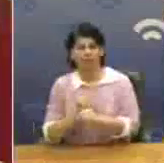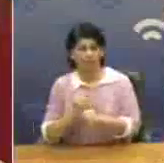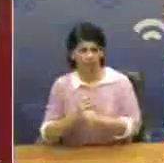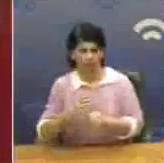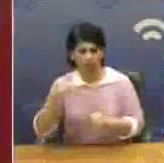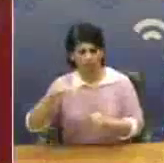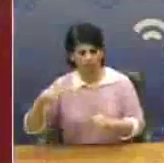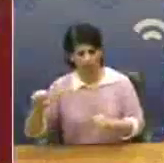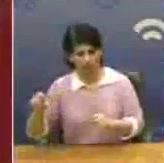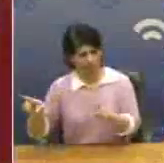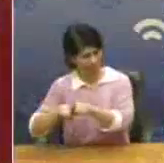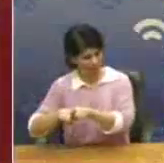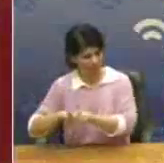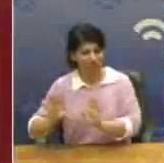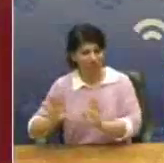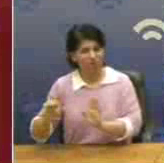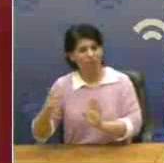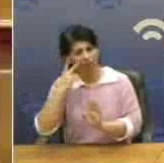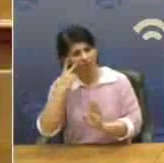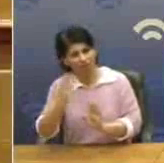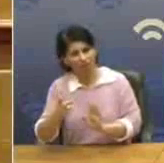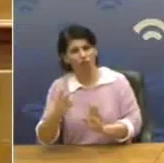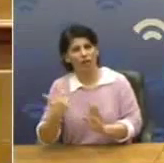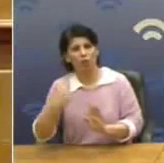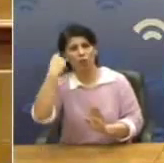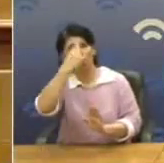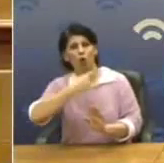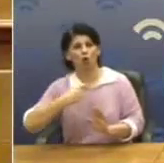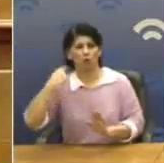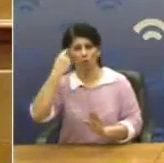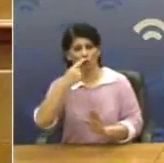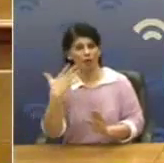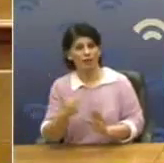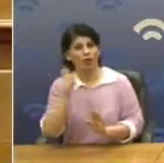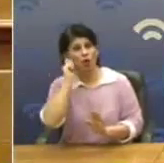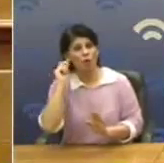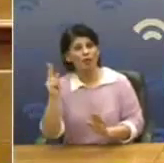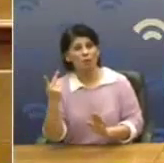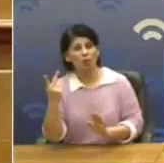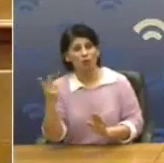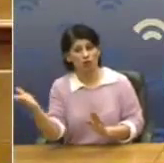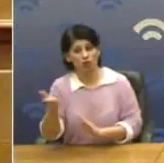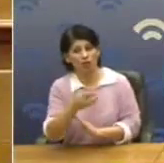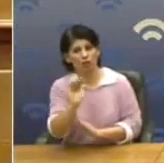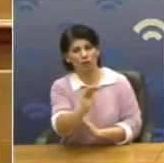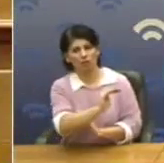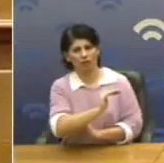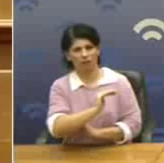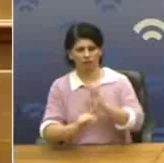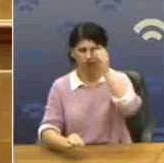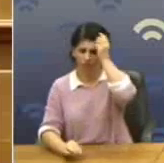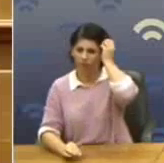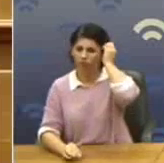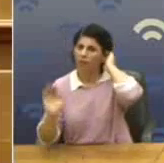ορίστε. Είναι ορατοί, έχουν πρόσωπα και έχουν και ονοματεπώνυμο. Σε αυτούς να απευθυνθείτε. Και να